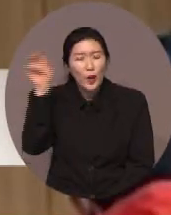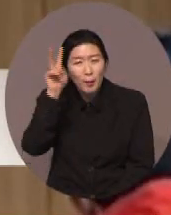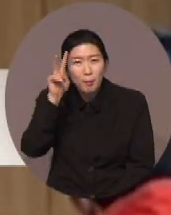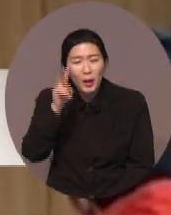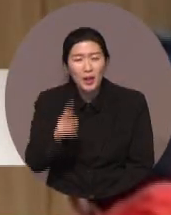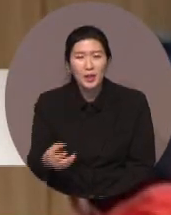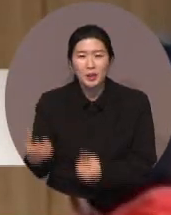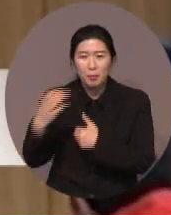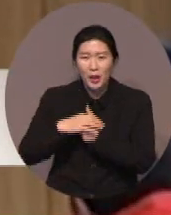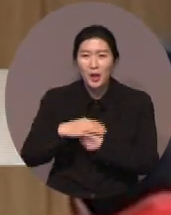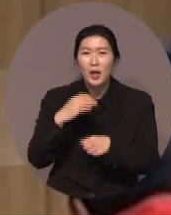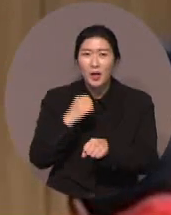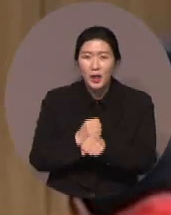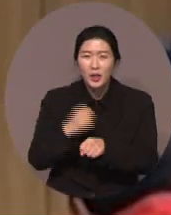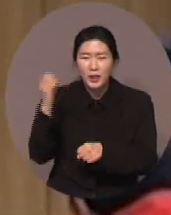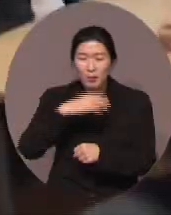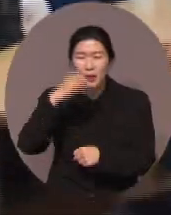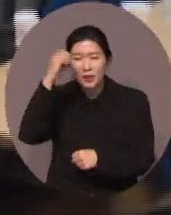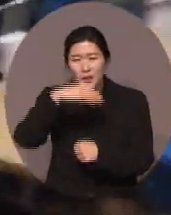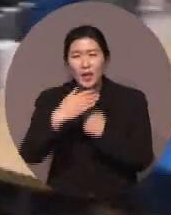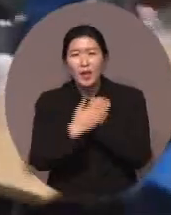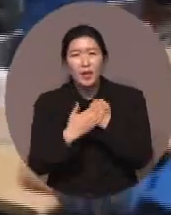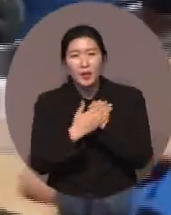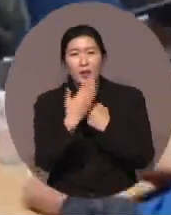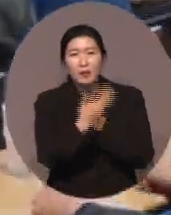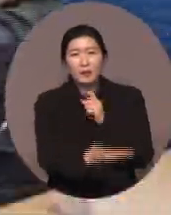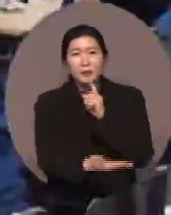즉흥적으로 일어난 일인점 등을 고려해 벌금형을 선고했습니다